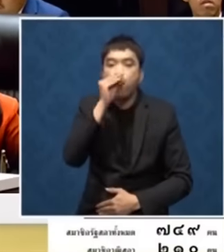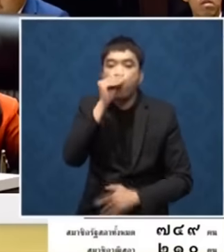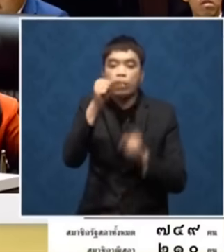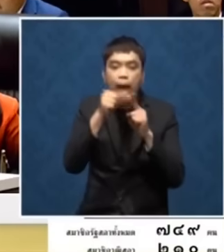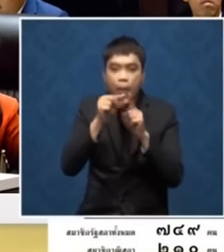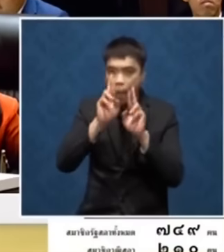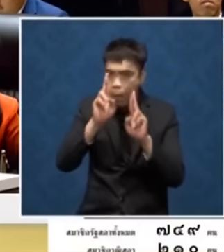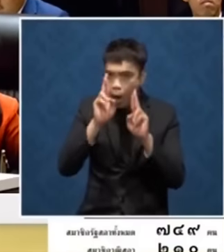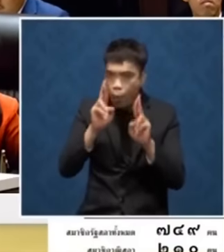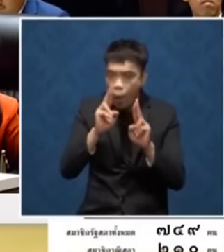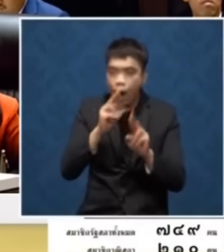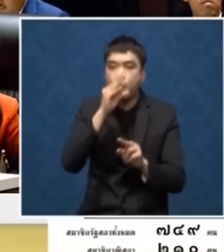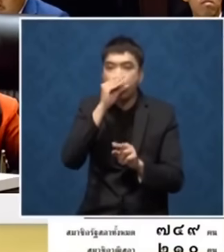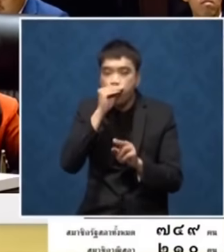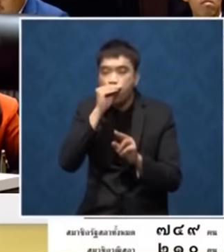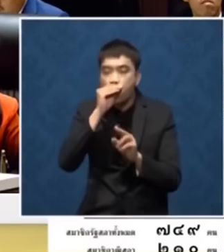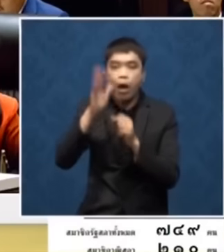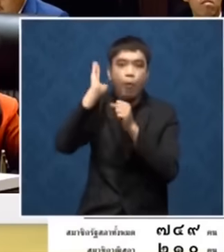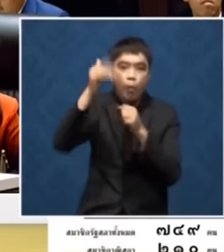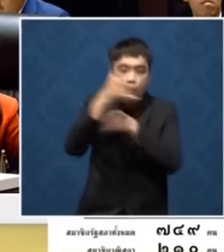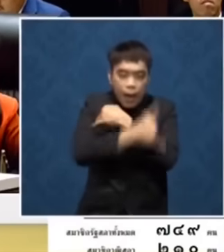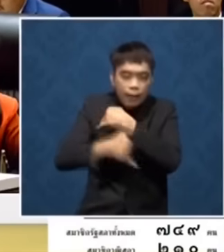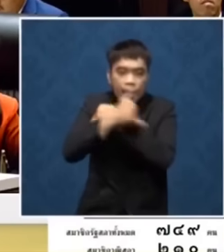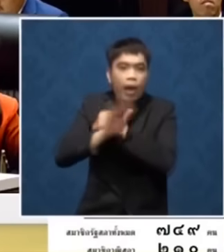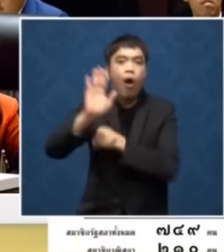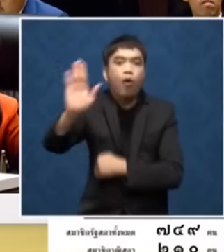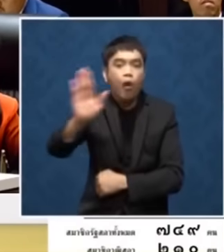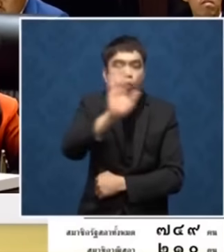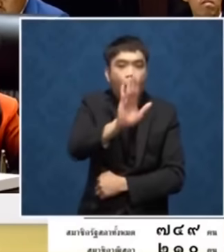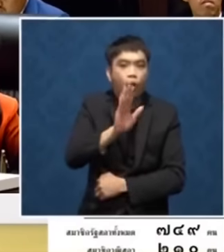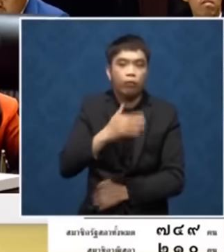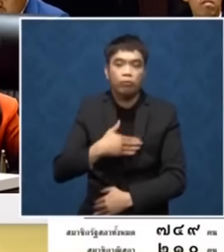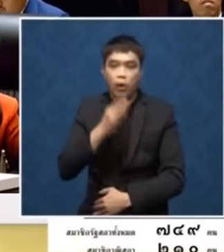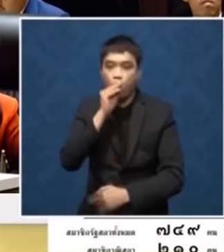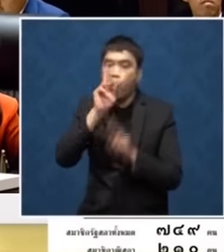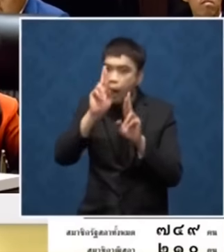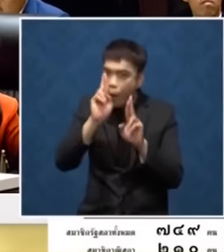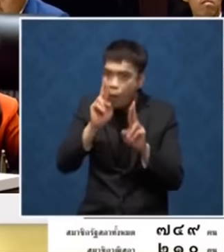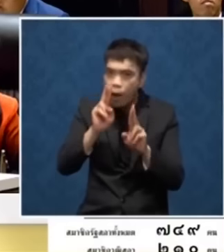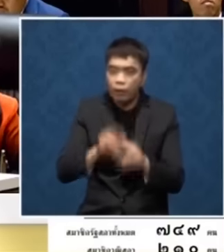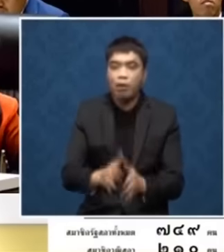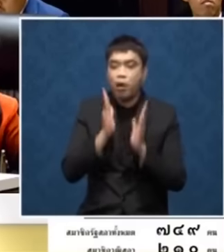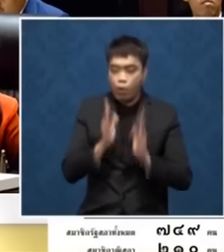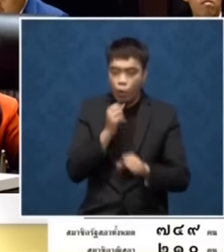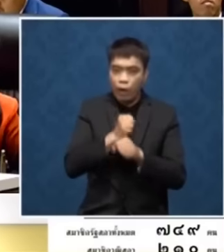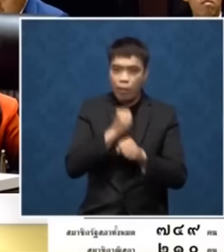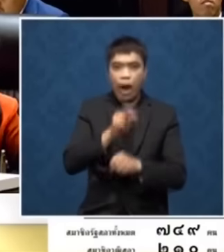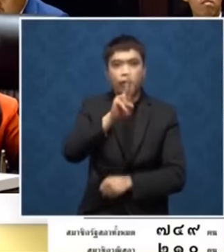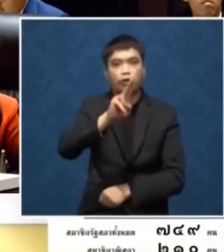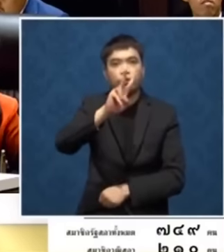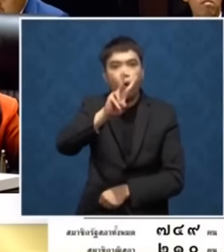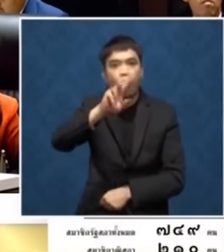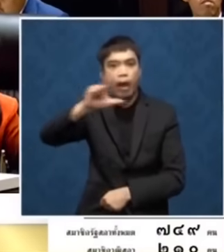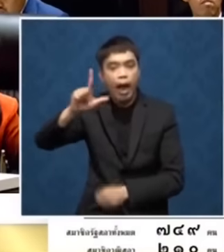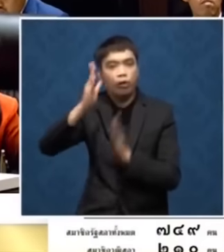คำพูดในการที่เราจะอภิปรายพาดพิงไปถึงประเทศเพื่อนบ้านที่ใกล้ชิดกับเรานะครับมีแรงงานอยู่ในประเทศไทย2ล้านกว่าคนอยู่ในภ